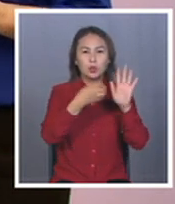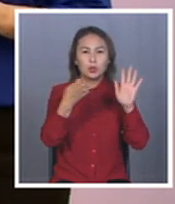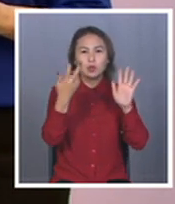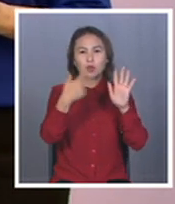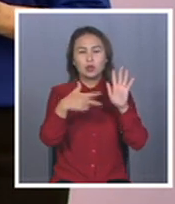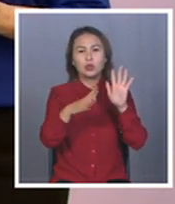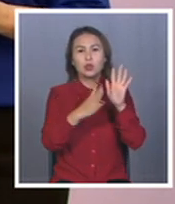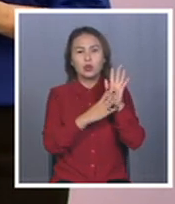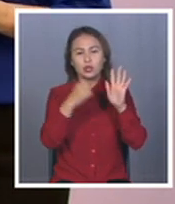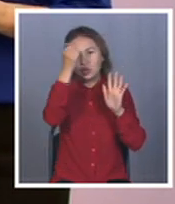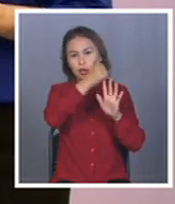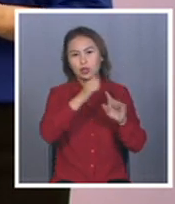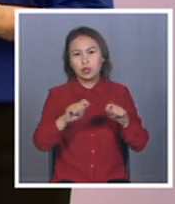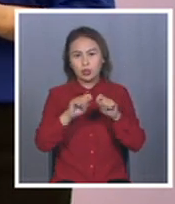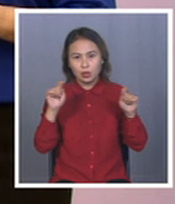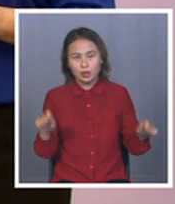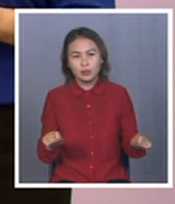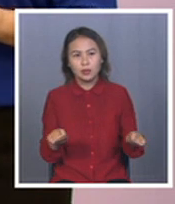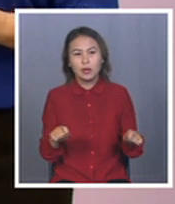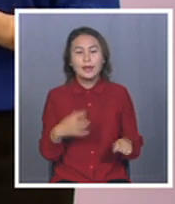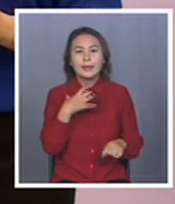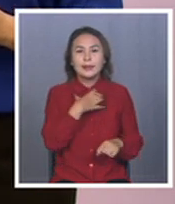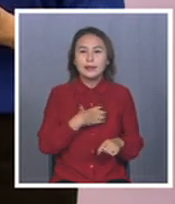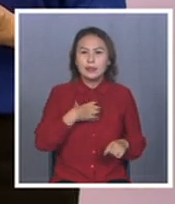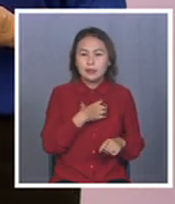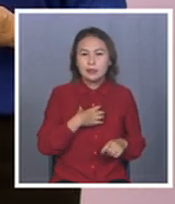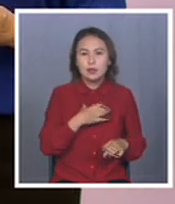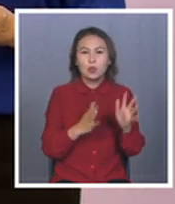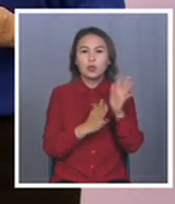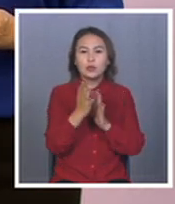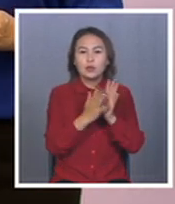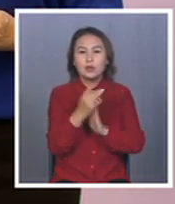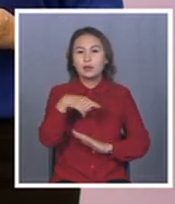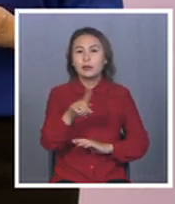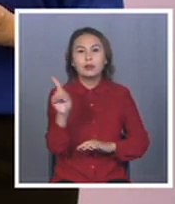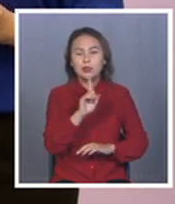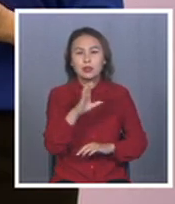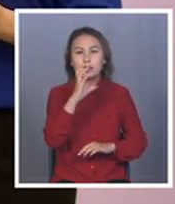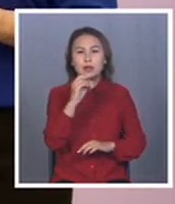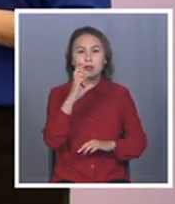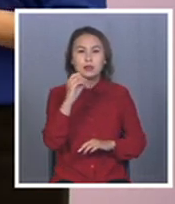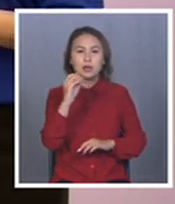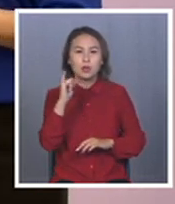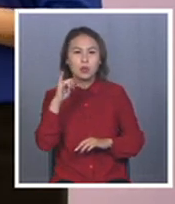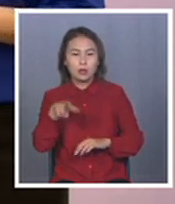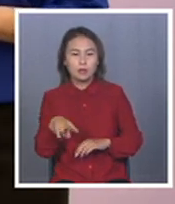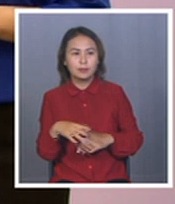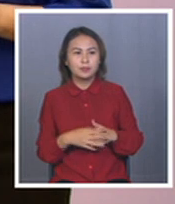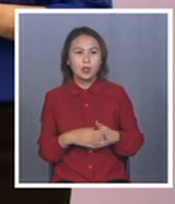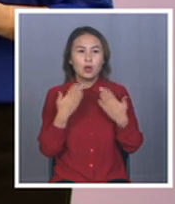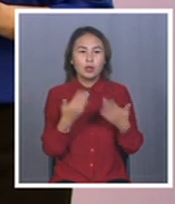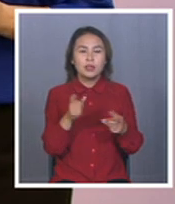1939 жылы құрылған екен. Онда негізгі өсімдік не екен? Сексеуіл екен. Балалар, осы